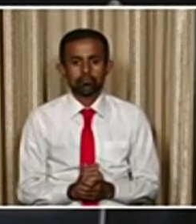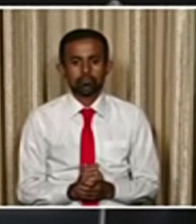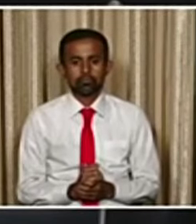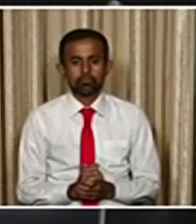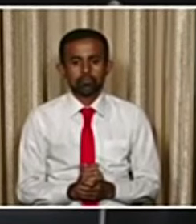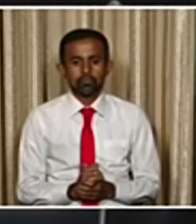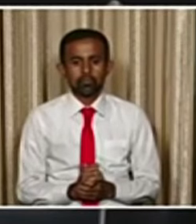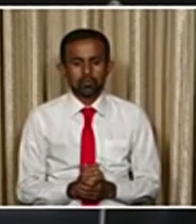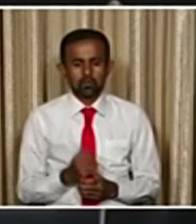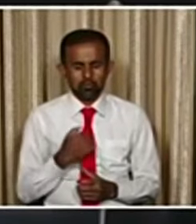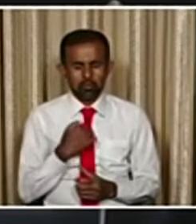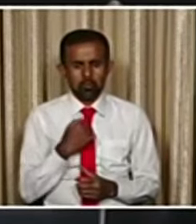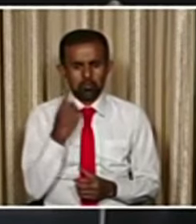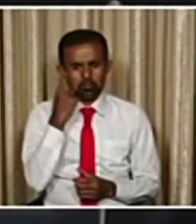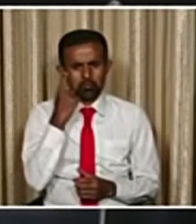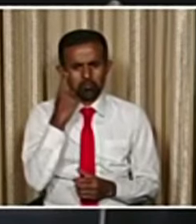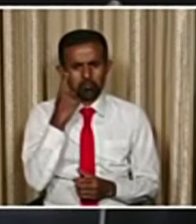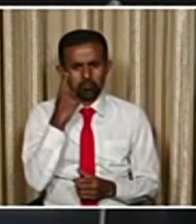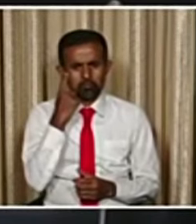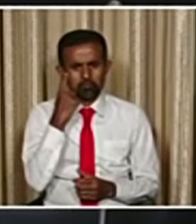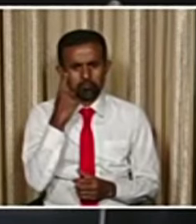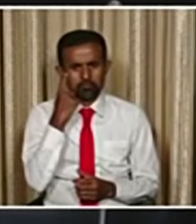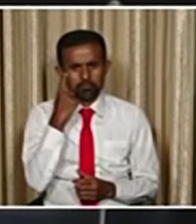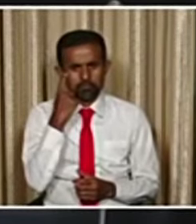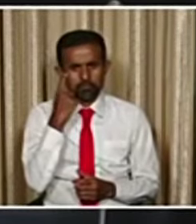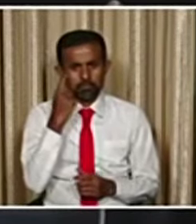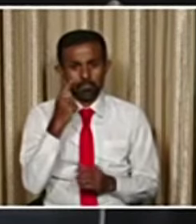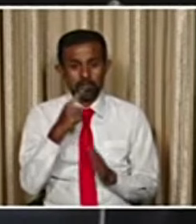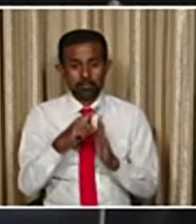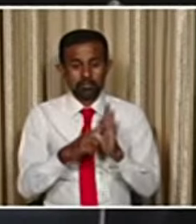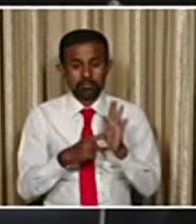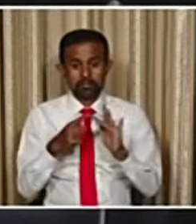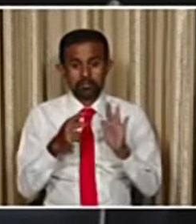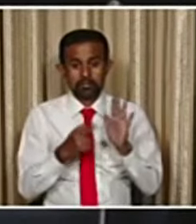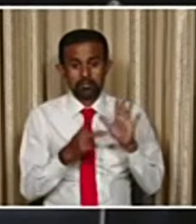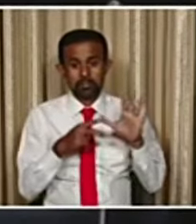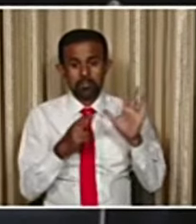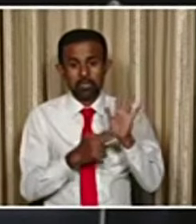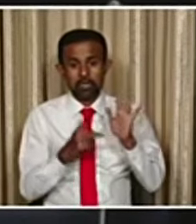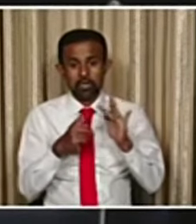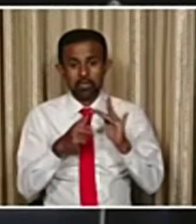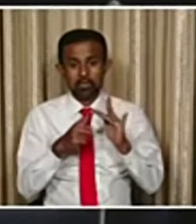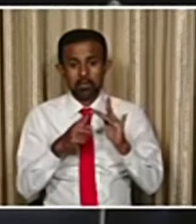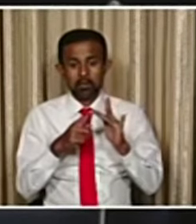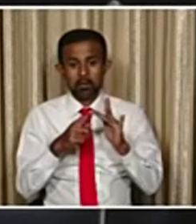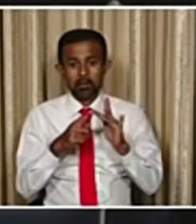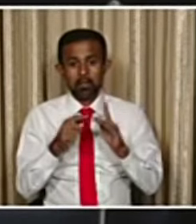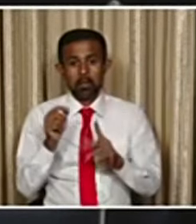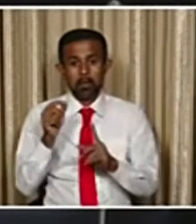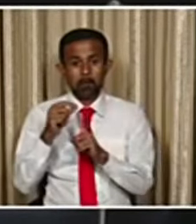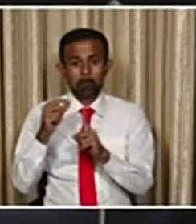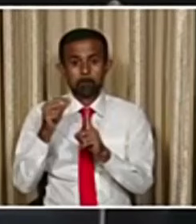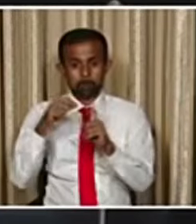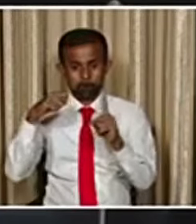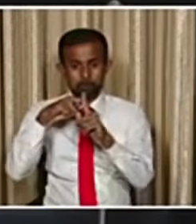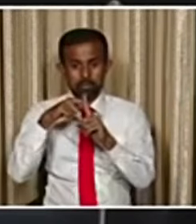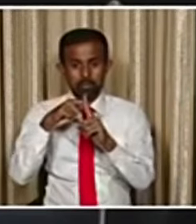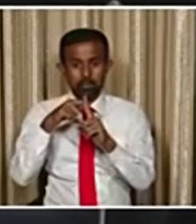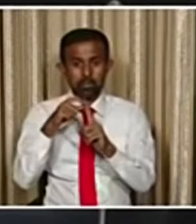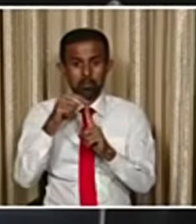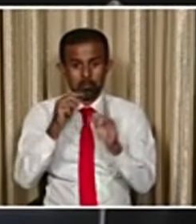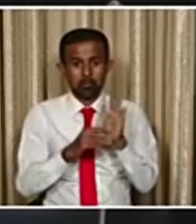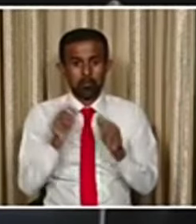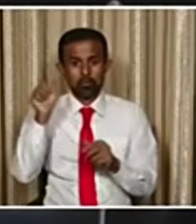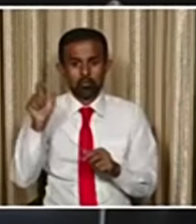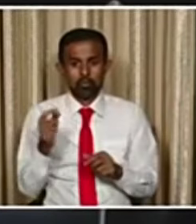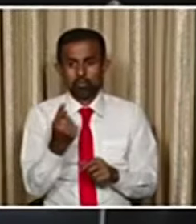ಏ ಹಿಂದ ತಮಾಯ್ ಮಟ ಮತಕಾಯ್ ಜಿಲಾನಿ ಅಗ್ರಾಮಾತ್ಯ ತುಮ ಇಂಟರಿಮ್ ಪ್ರೈಮ್ ಮಿನಿಸ್ಟರ್ ಆಫ್ ಪಾಕಿಸ್ತಾನ್